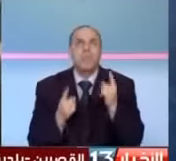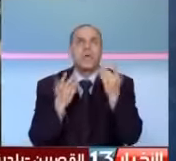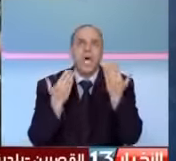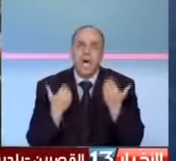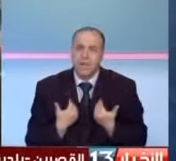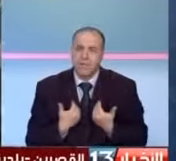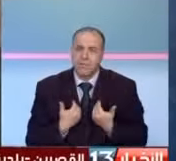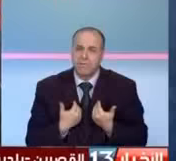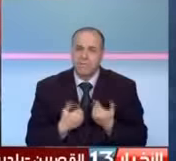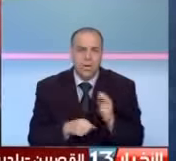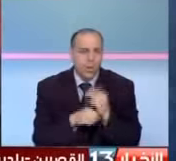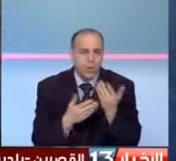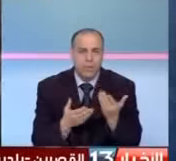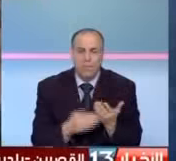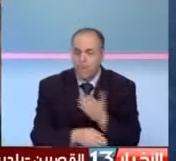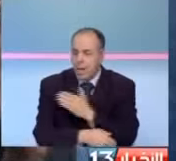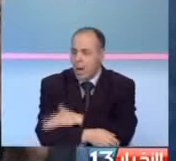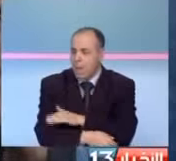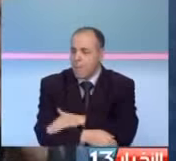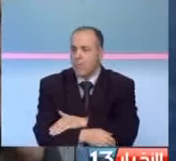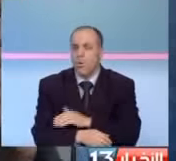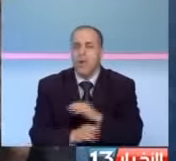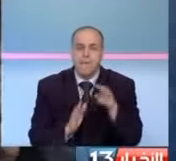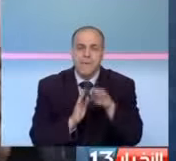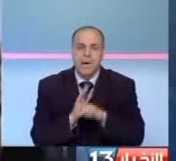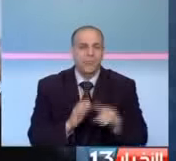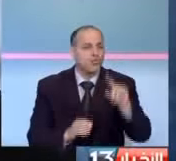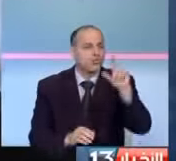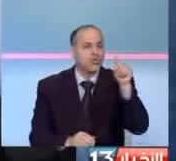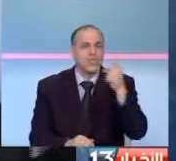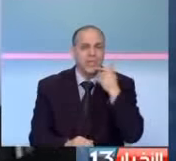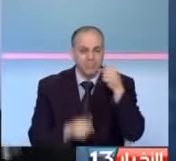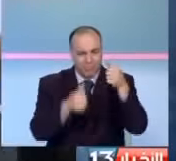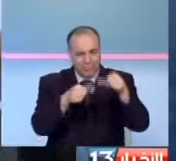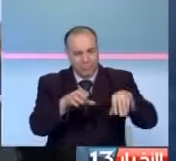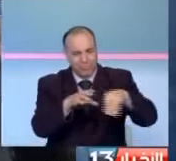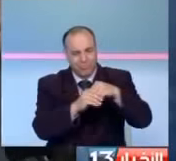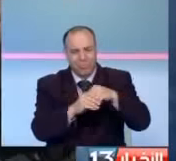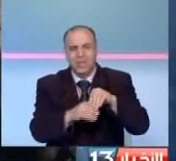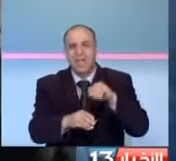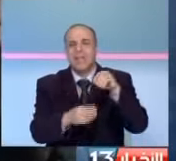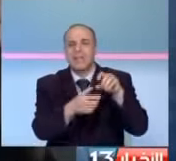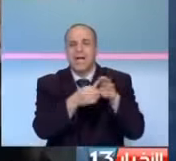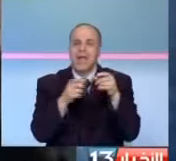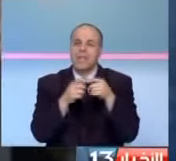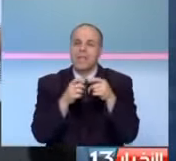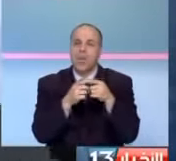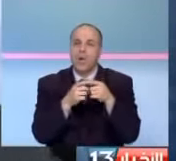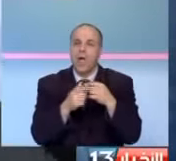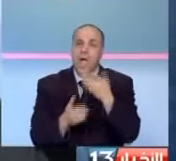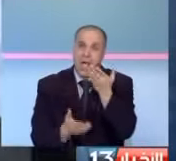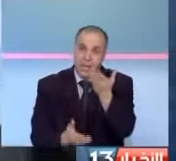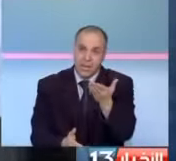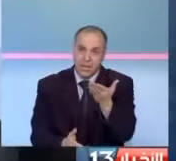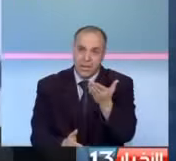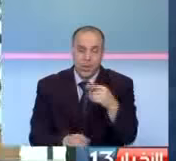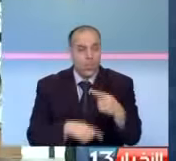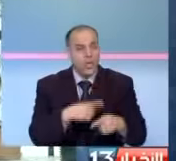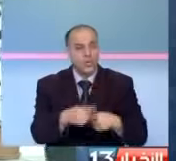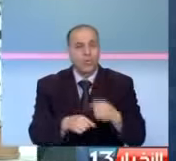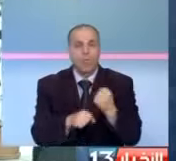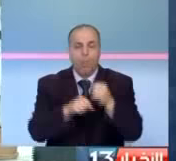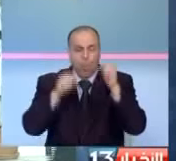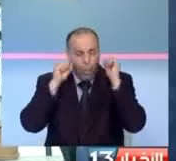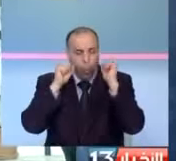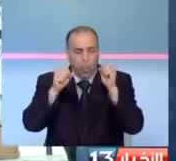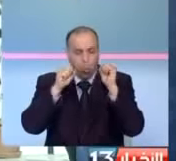قلت باش نعدي عليهم. عمال الآلية 16 الذين تم إدماجهم ضمن الوظيفة العمومية بدورهم يواصلون